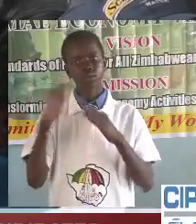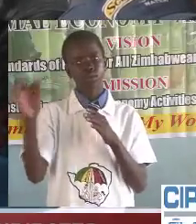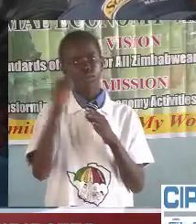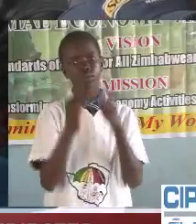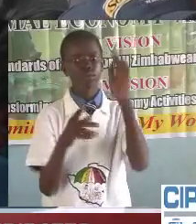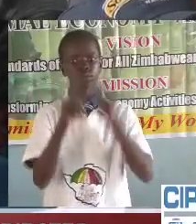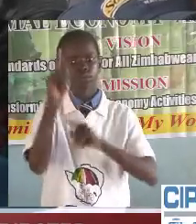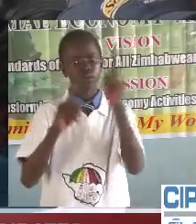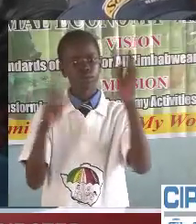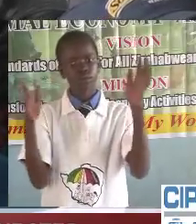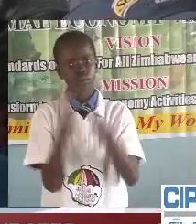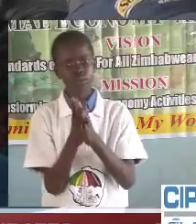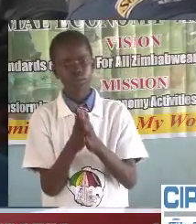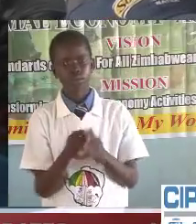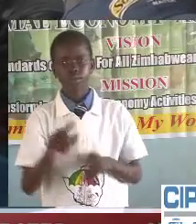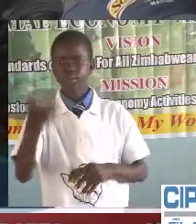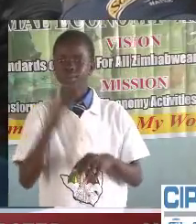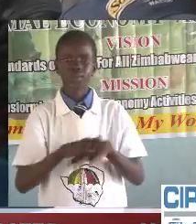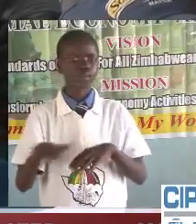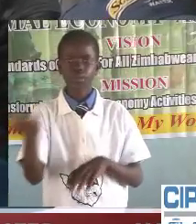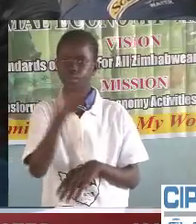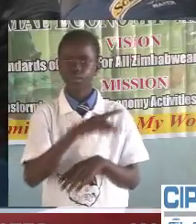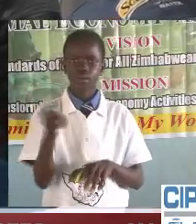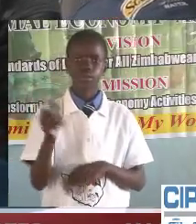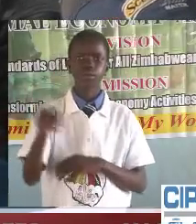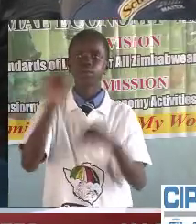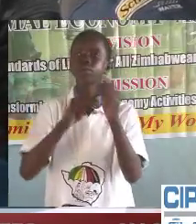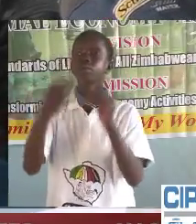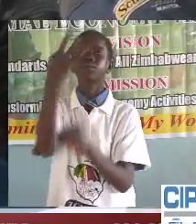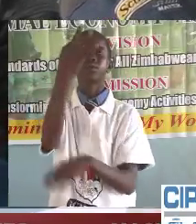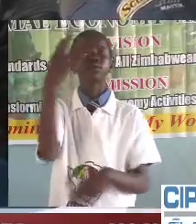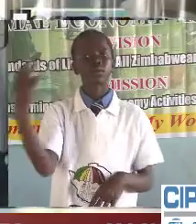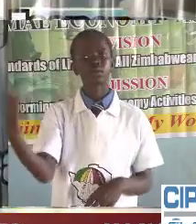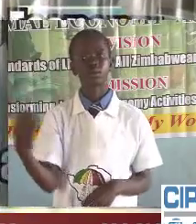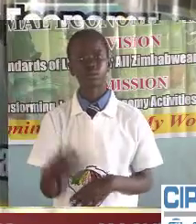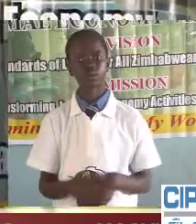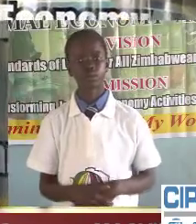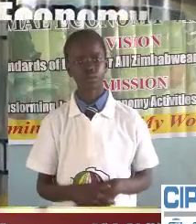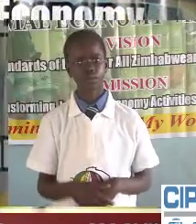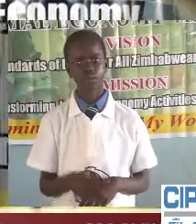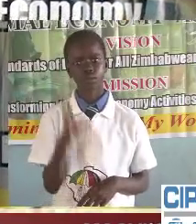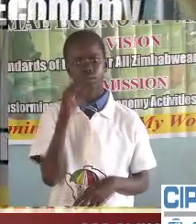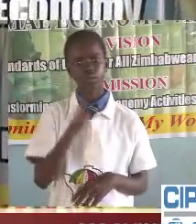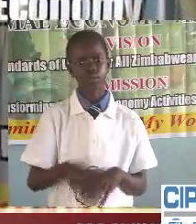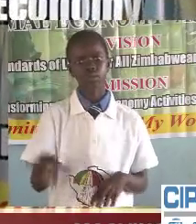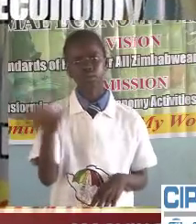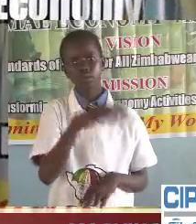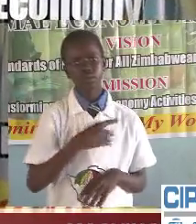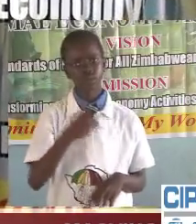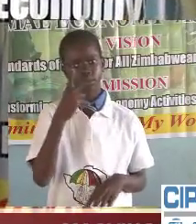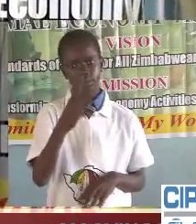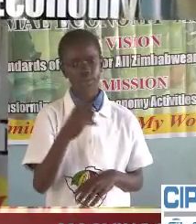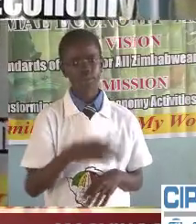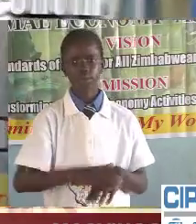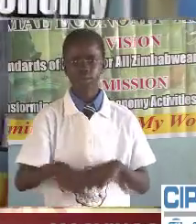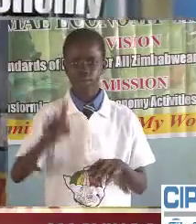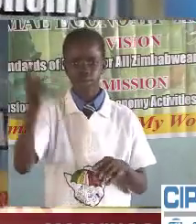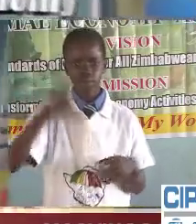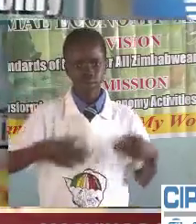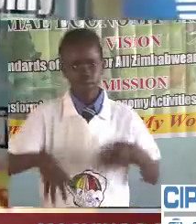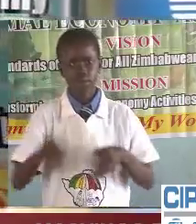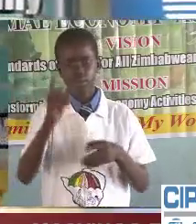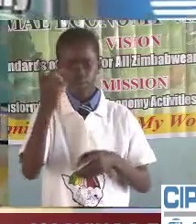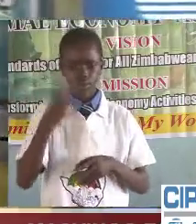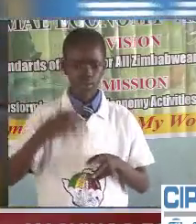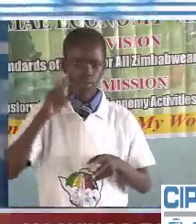plus ma-service charges zvozoedha up to $30. Zvinhu izvozvo ndo zvatiri kuti kana tapinda